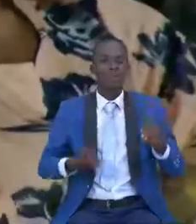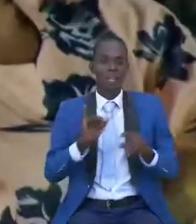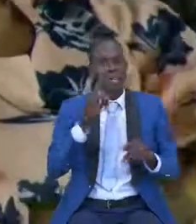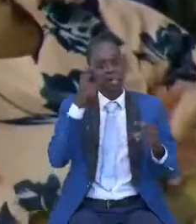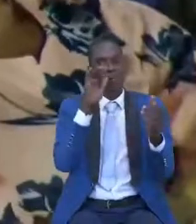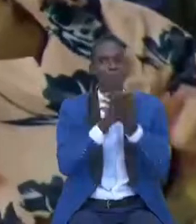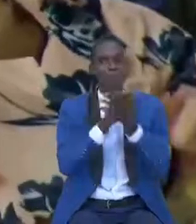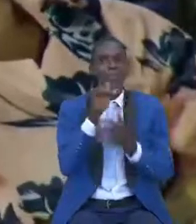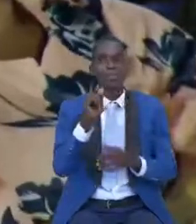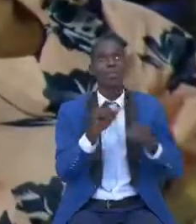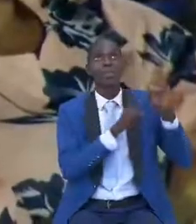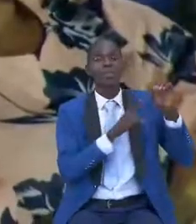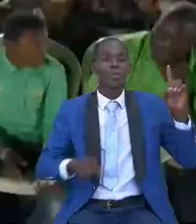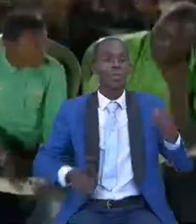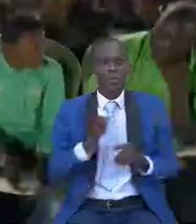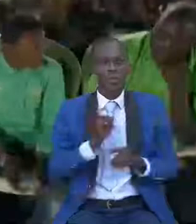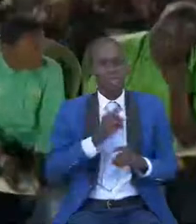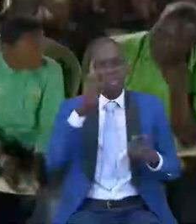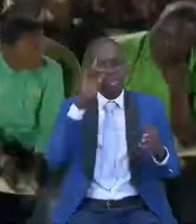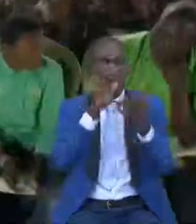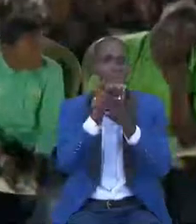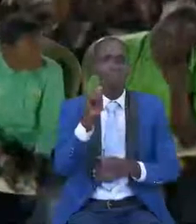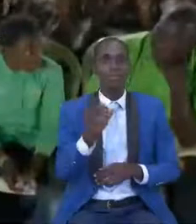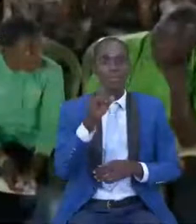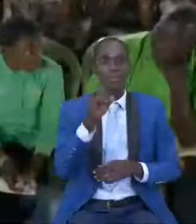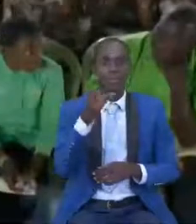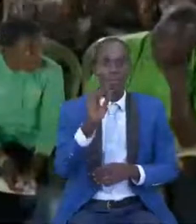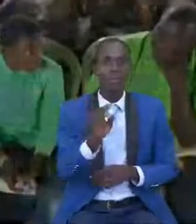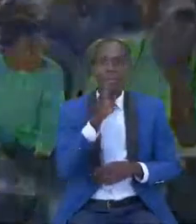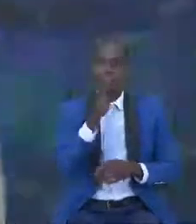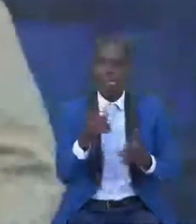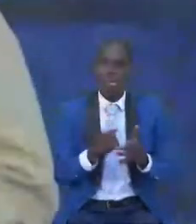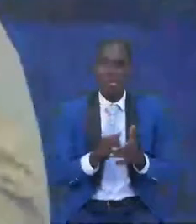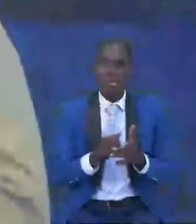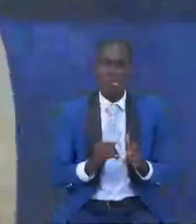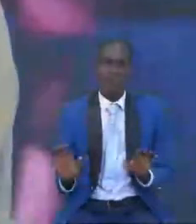Comme tu as cru, Seigneur, je crois. Seigneur, je crois